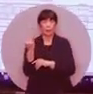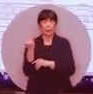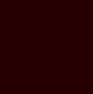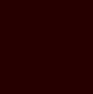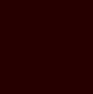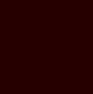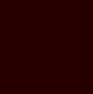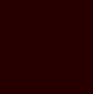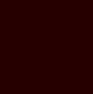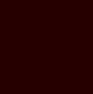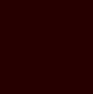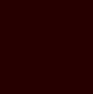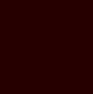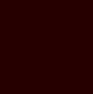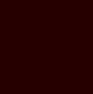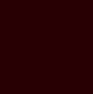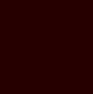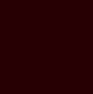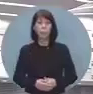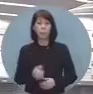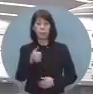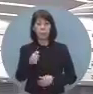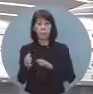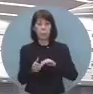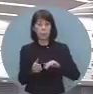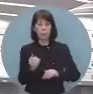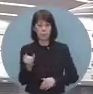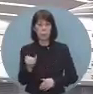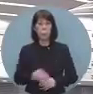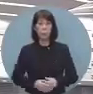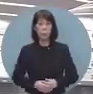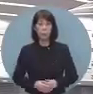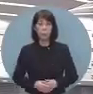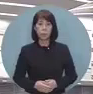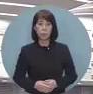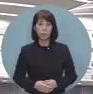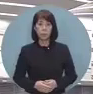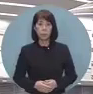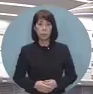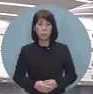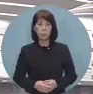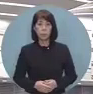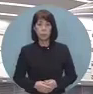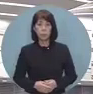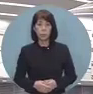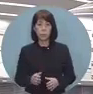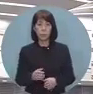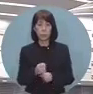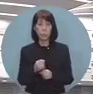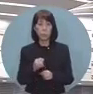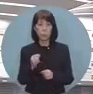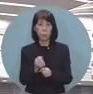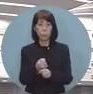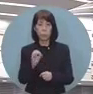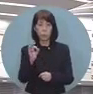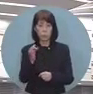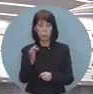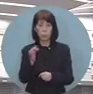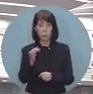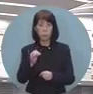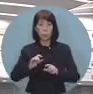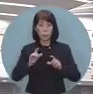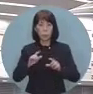と思ってないからえ私はですねええ掃除業費17兆の東京狂人化